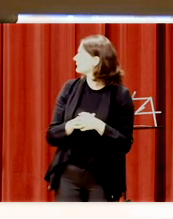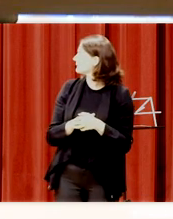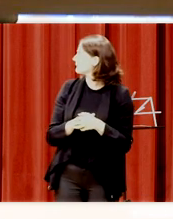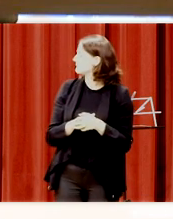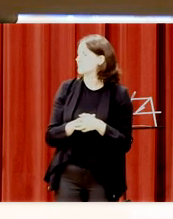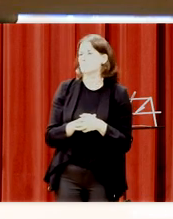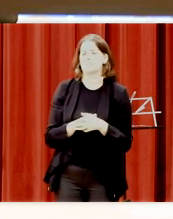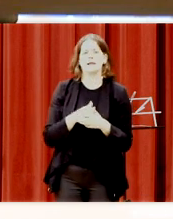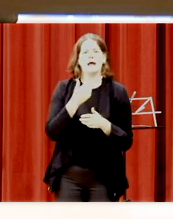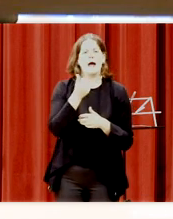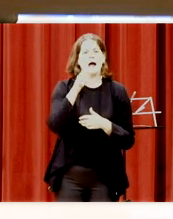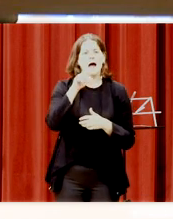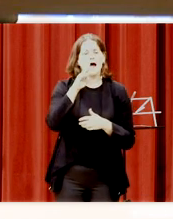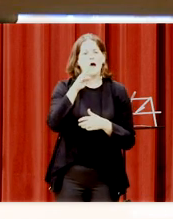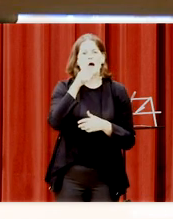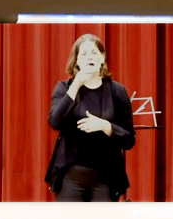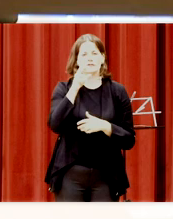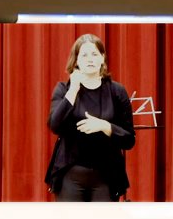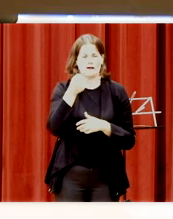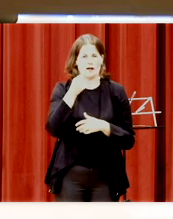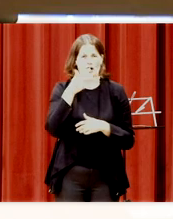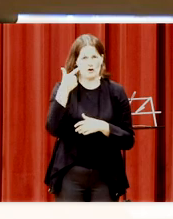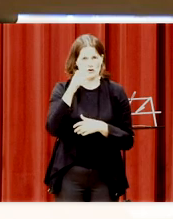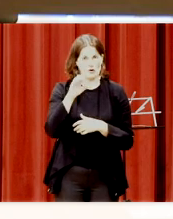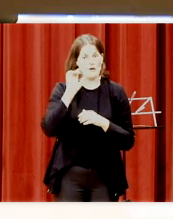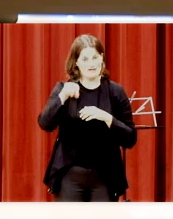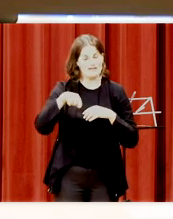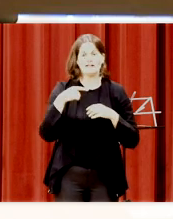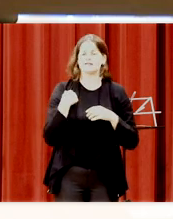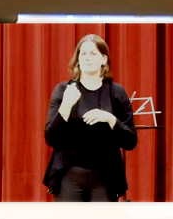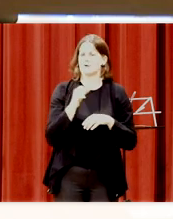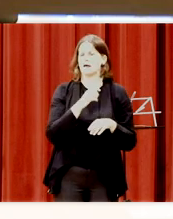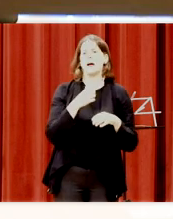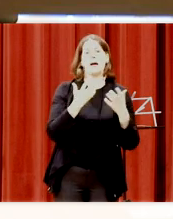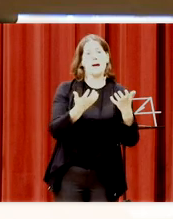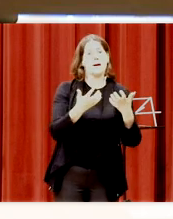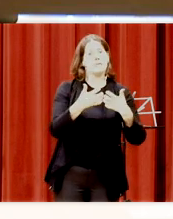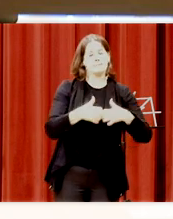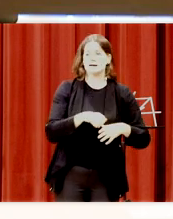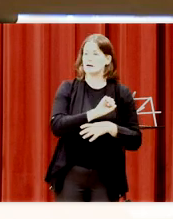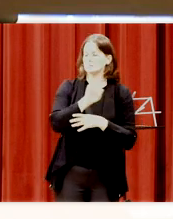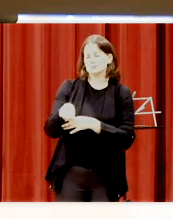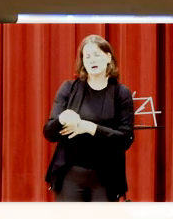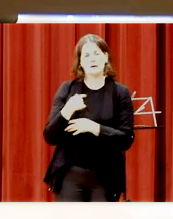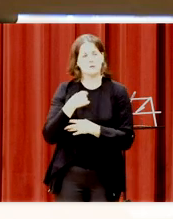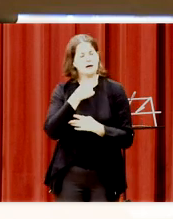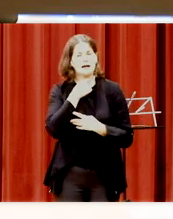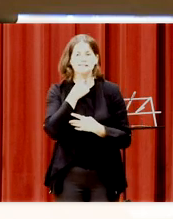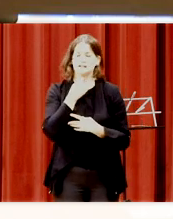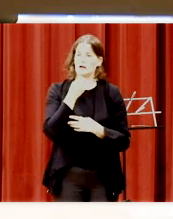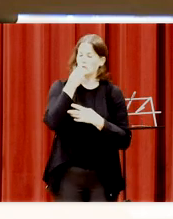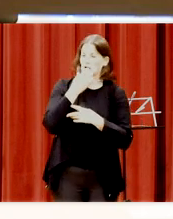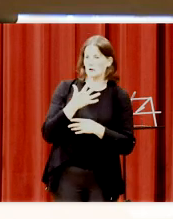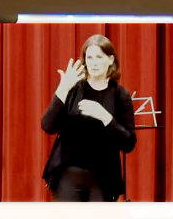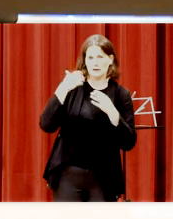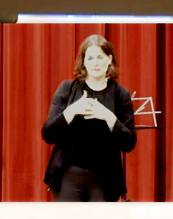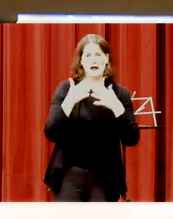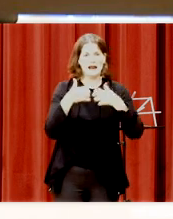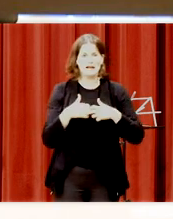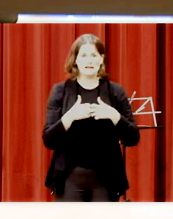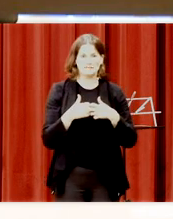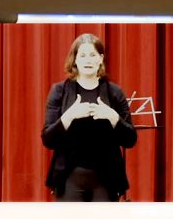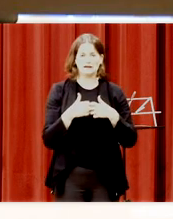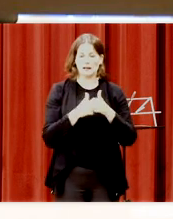bé, no? Comença, les màquines comencen a ser més intel·ligents que nosaltres, en alguns casos molt concrets, molt específics, i queda com